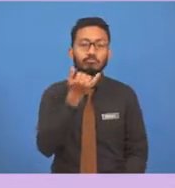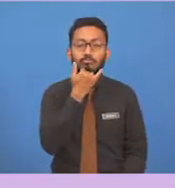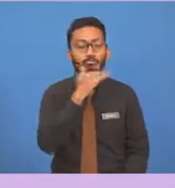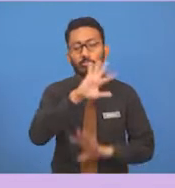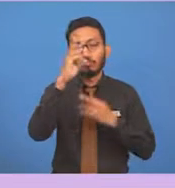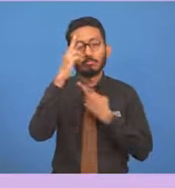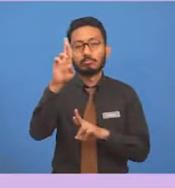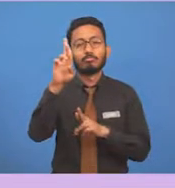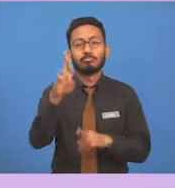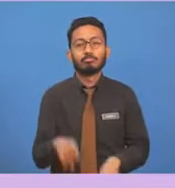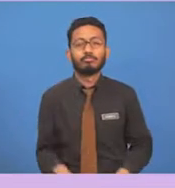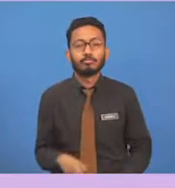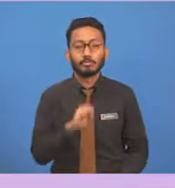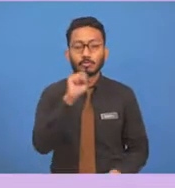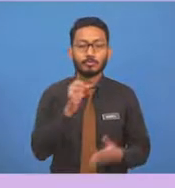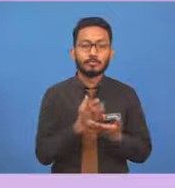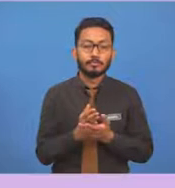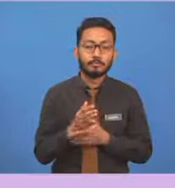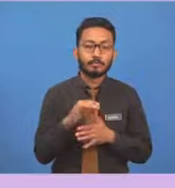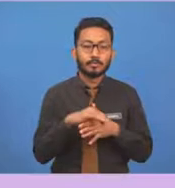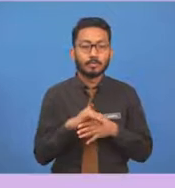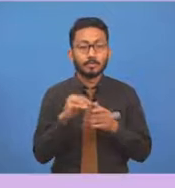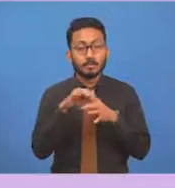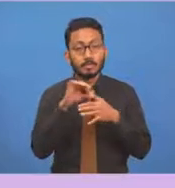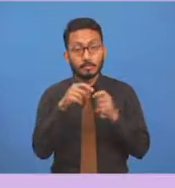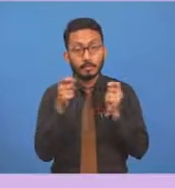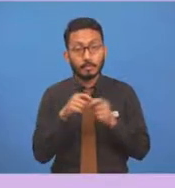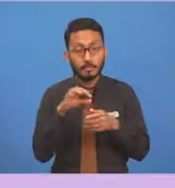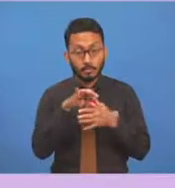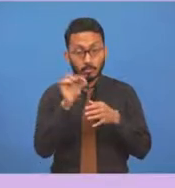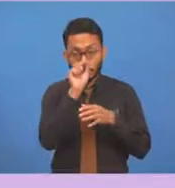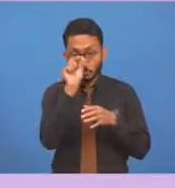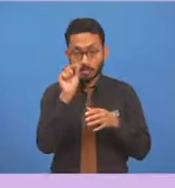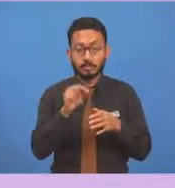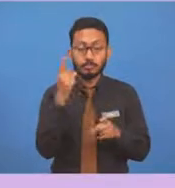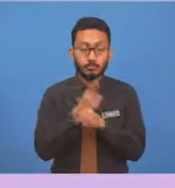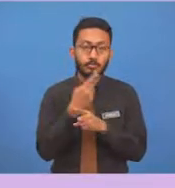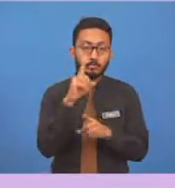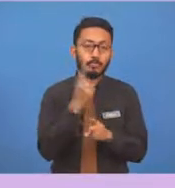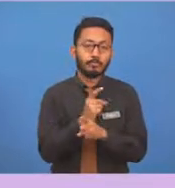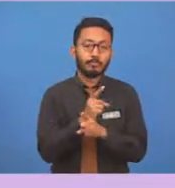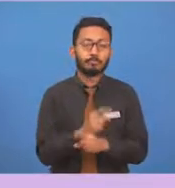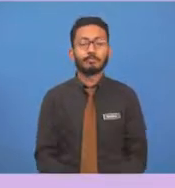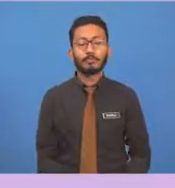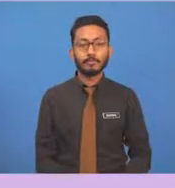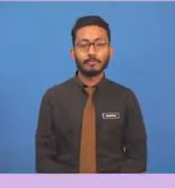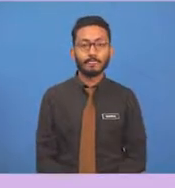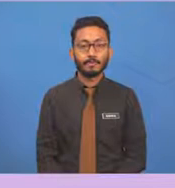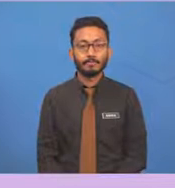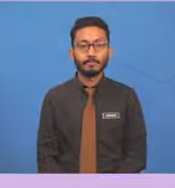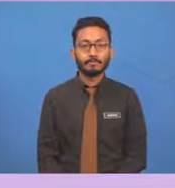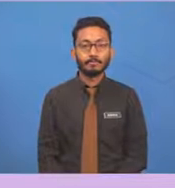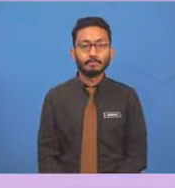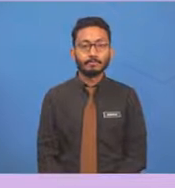Soalan seterusnya, isikan tempat kosong dengan jawapan yang betul tentang kepentingan menghormati